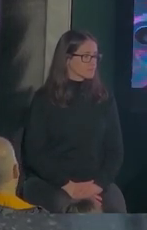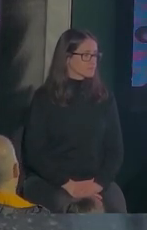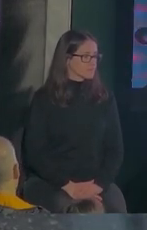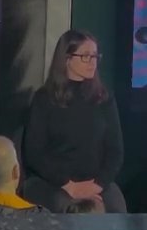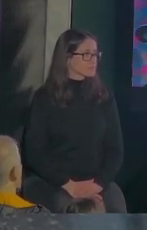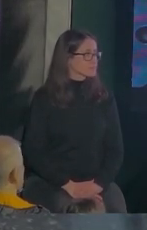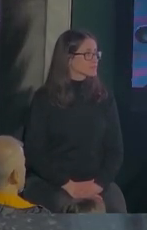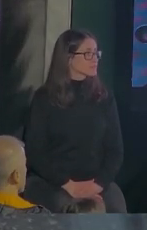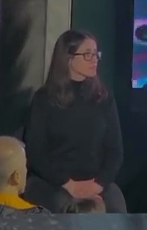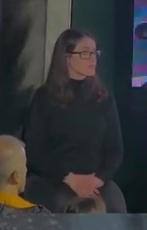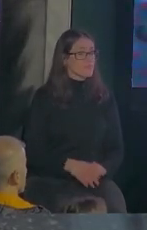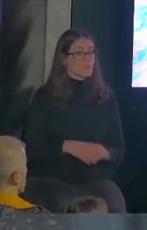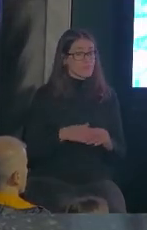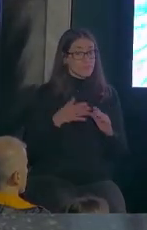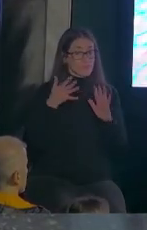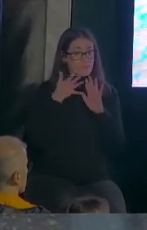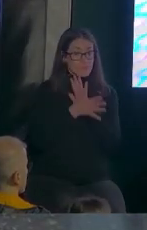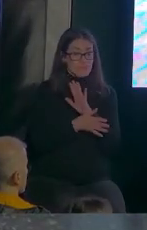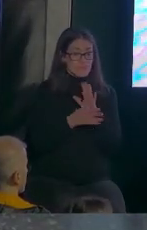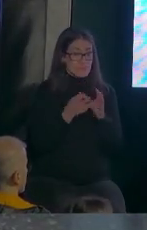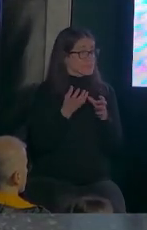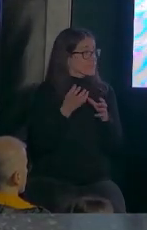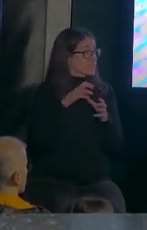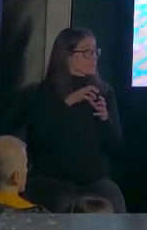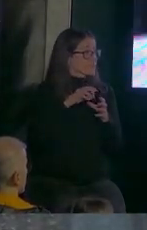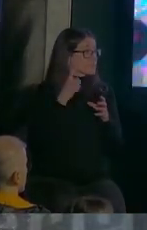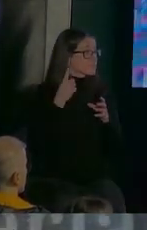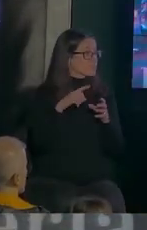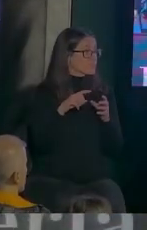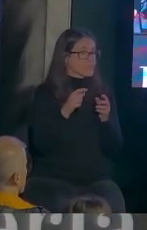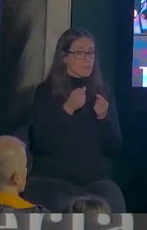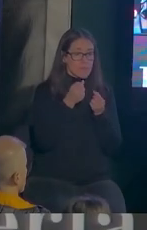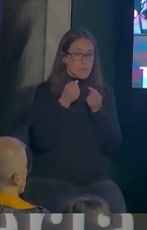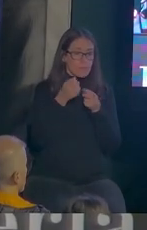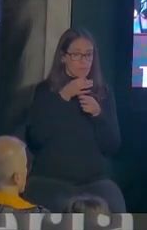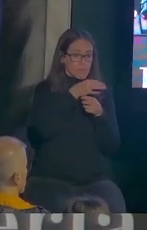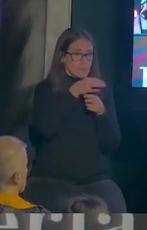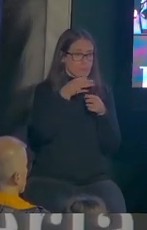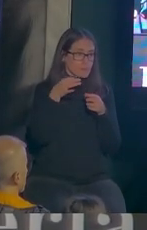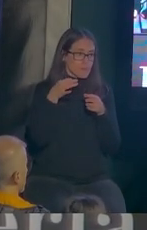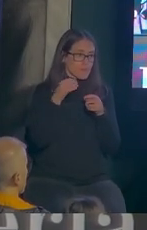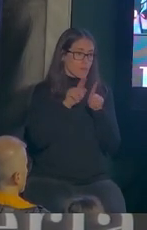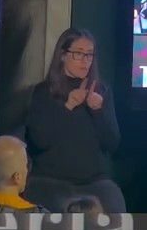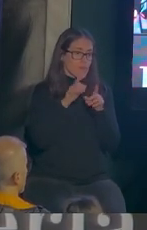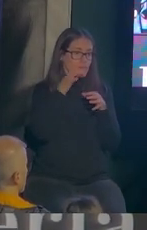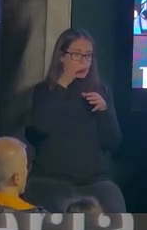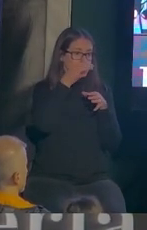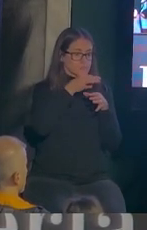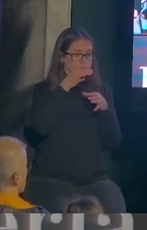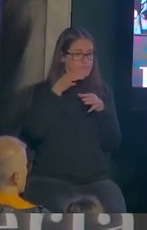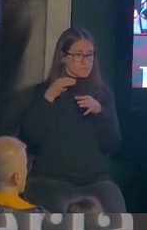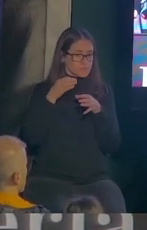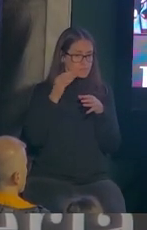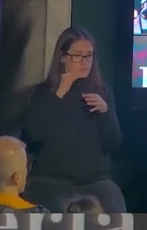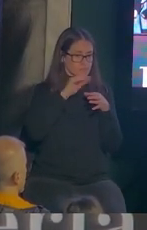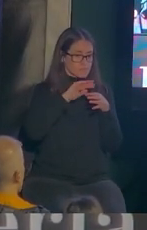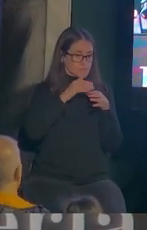Que la part superior la fem amb aquest motlle, que al final és la bola que introduirem a